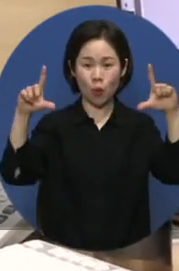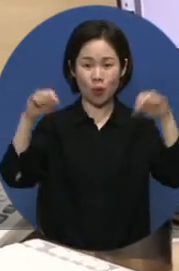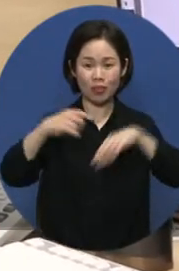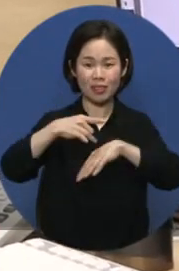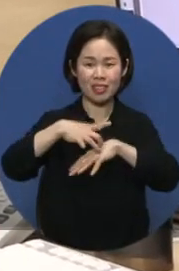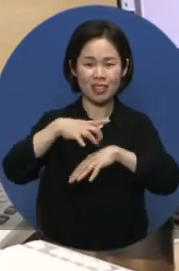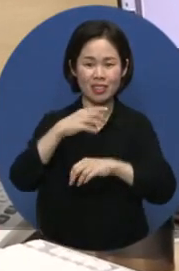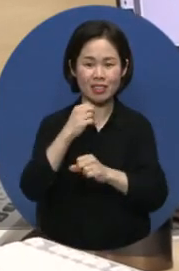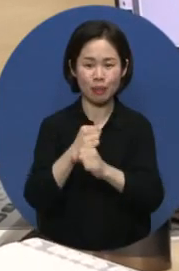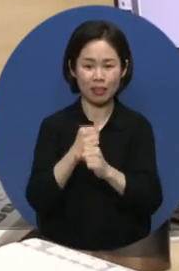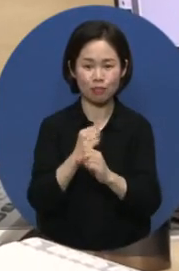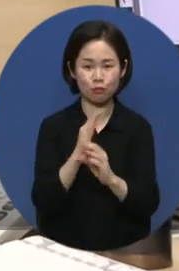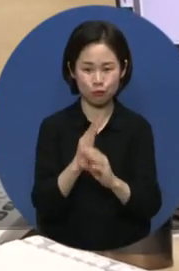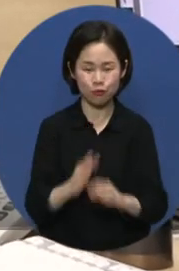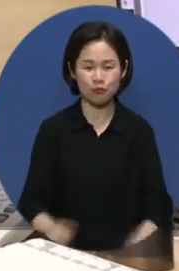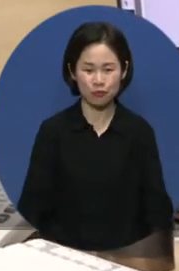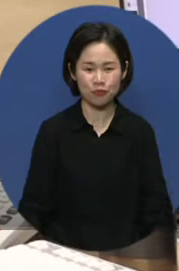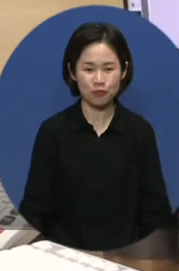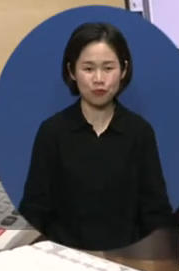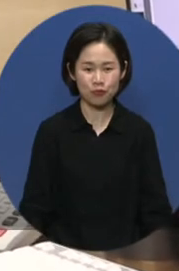지금 디자인하고 있습니다.